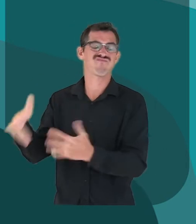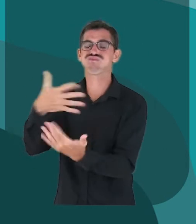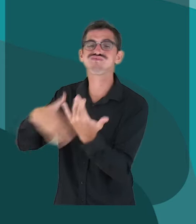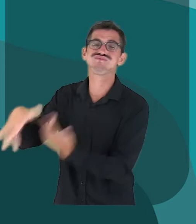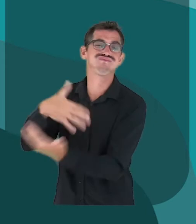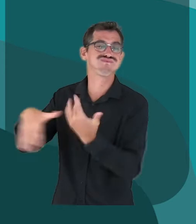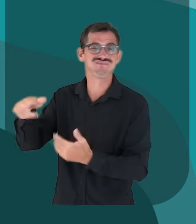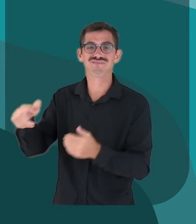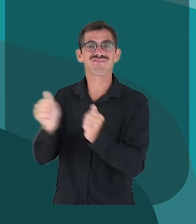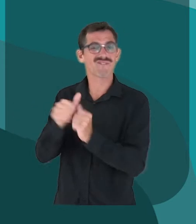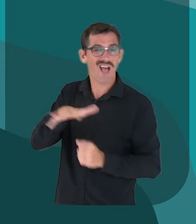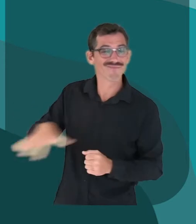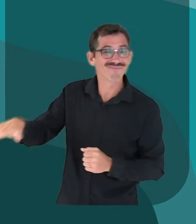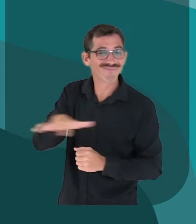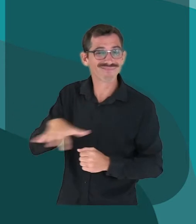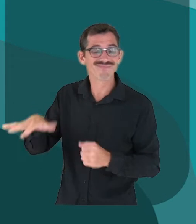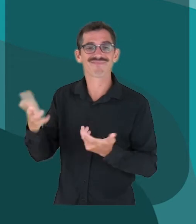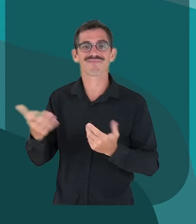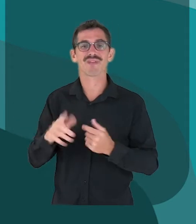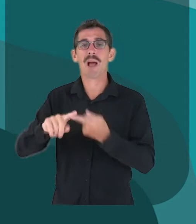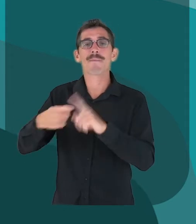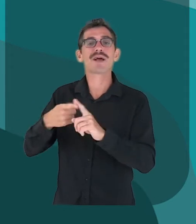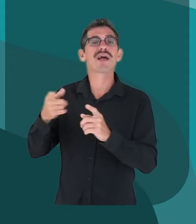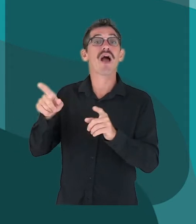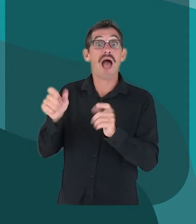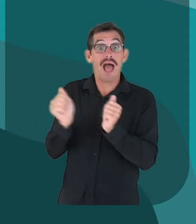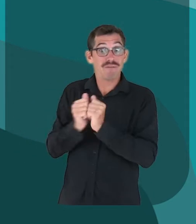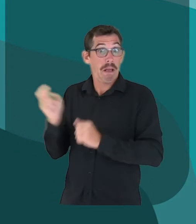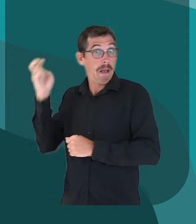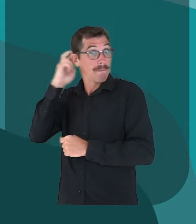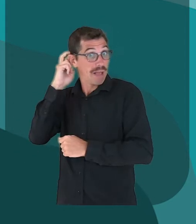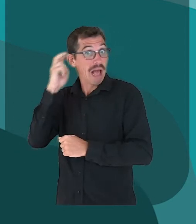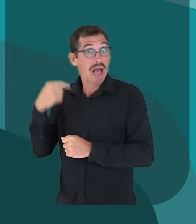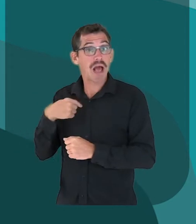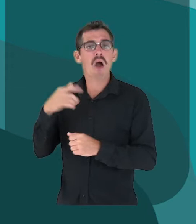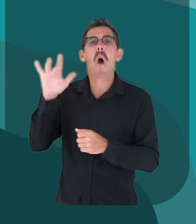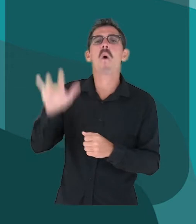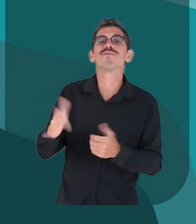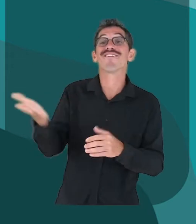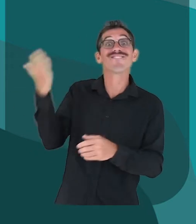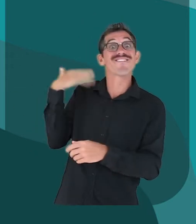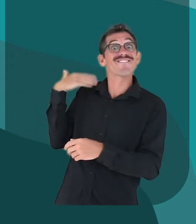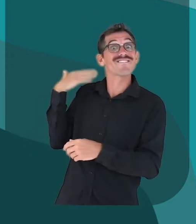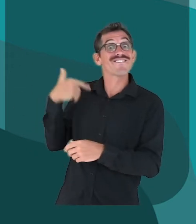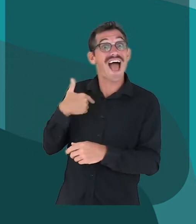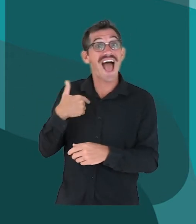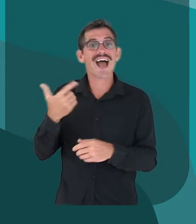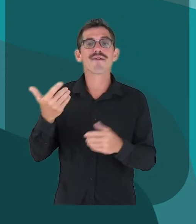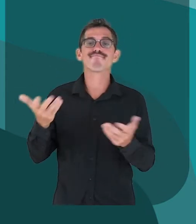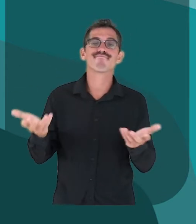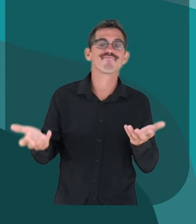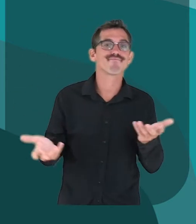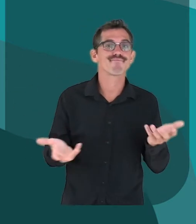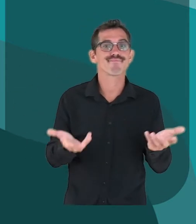plus pleinement mes cercles sociaux une fois que j'ai eu l'implant cochléaire. Parce qu'avant ça, il n'y a pas eu... Tout le